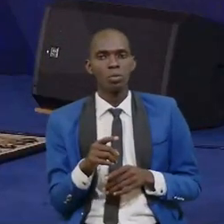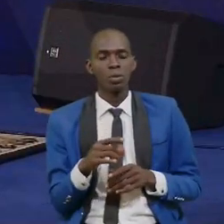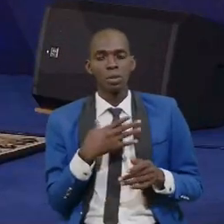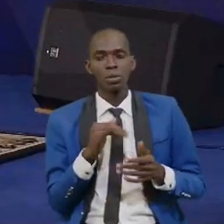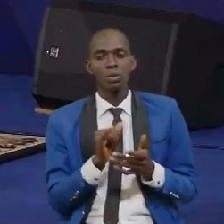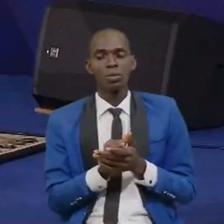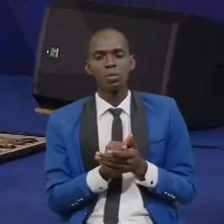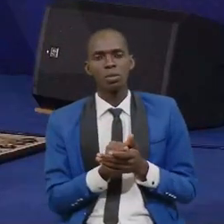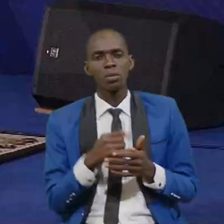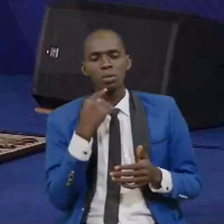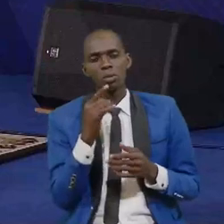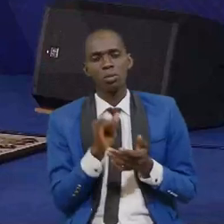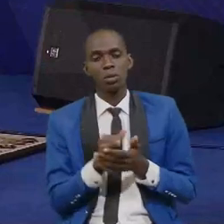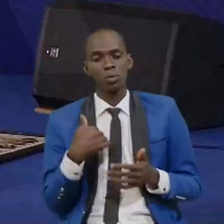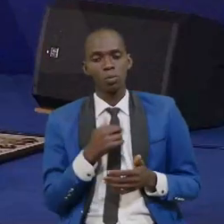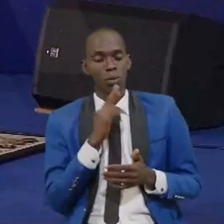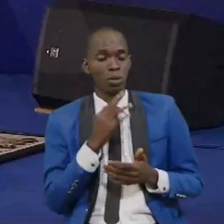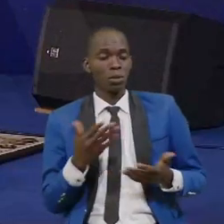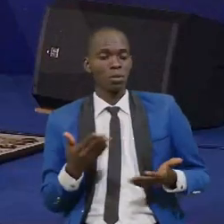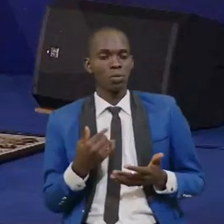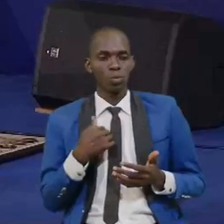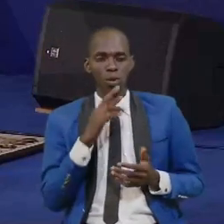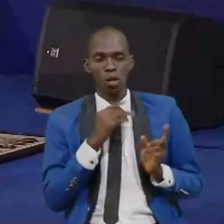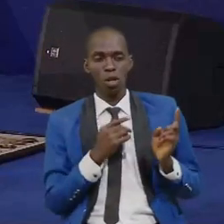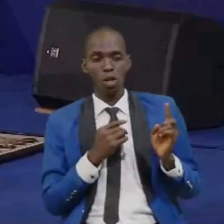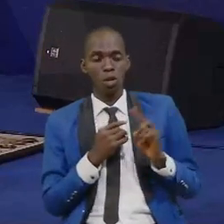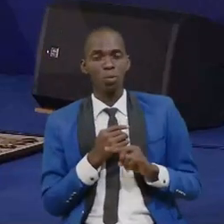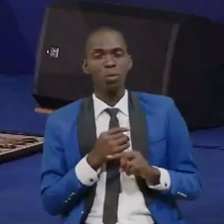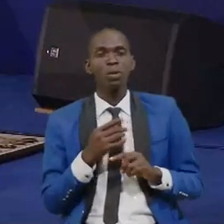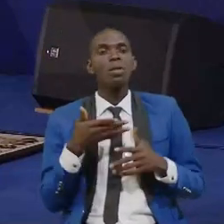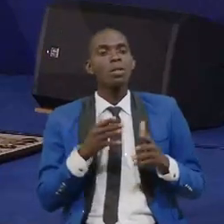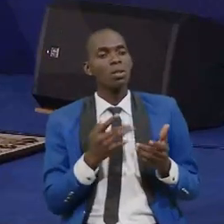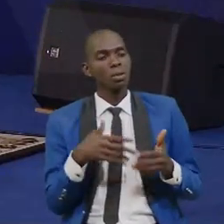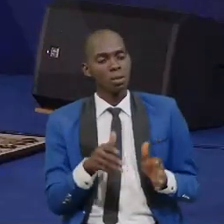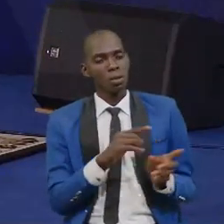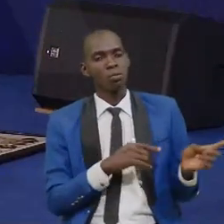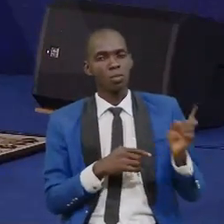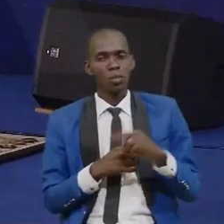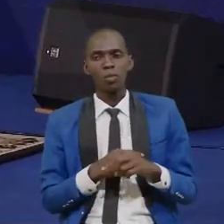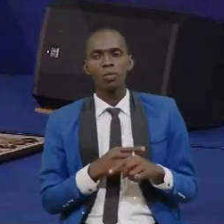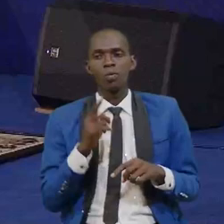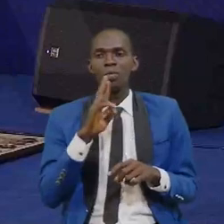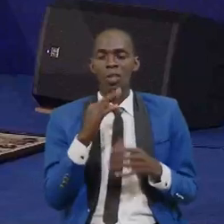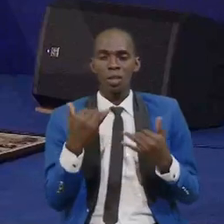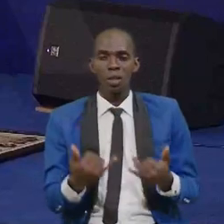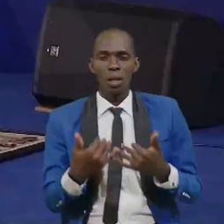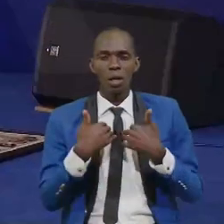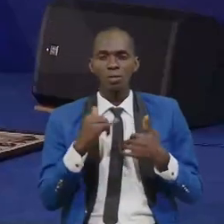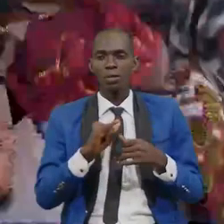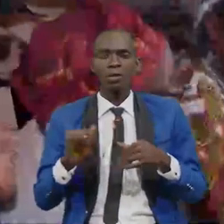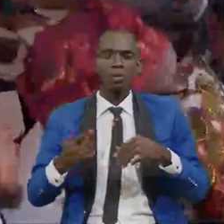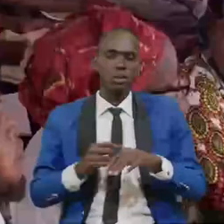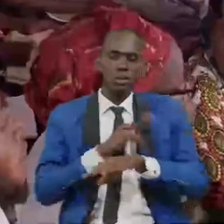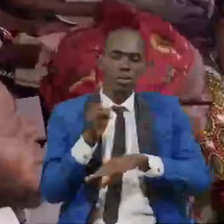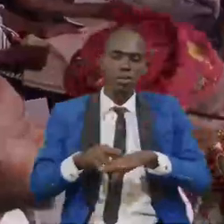Nous sommes là et nous venons à qu'ils viennent. Tu as la nature du lion, de la tribu